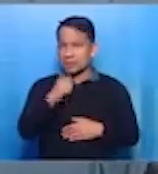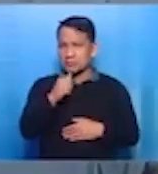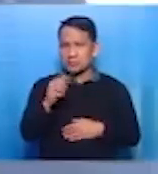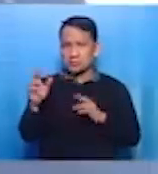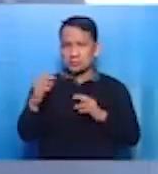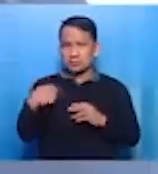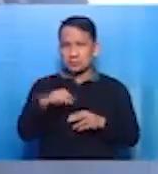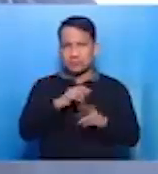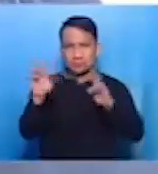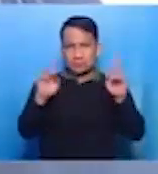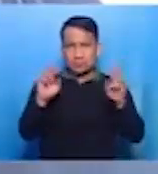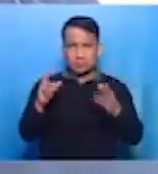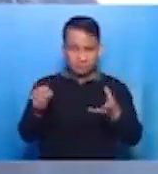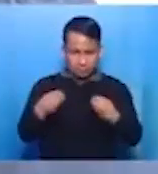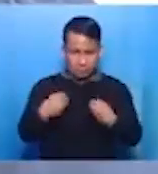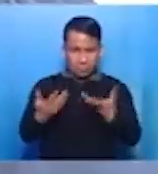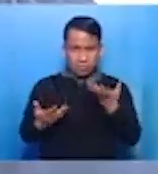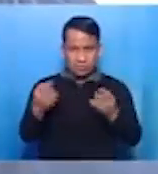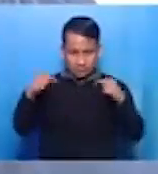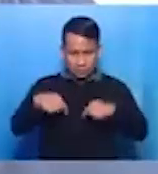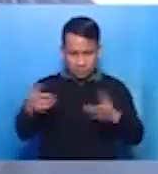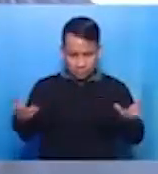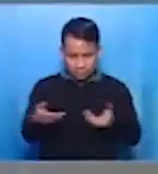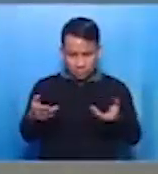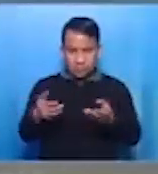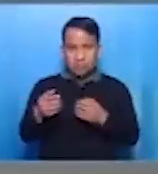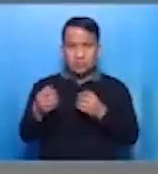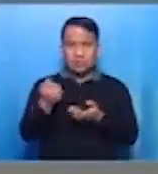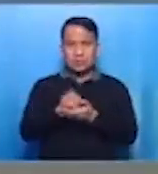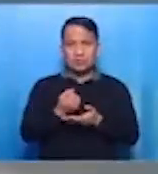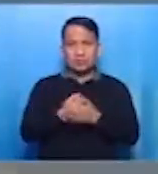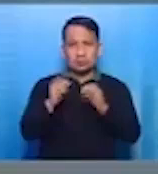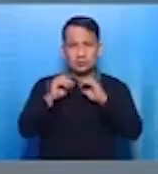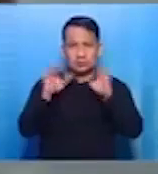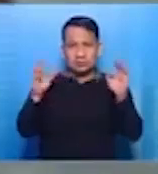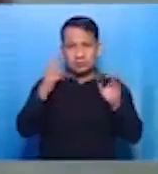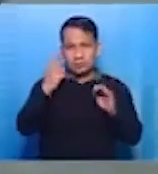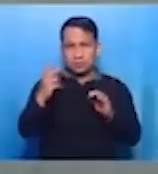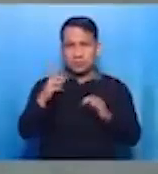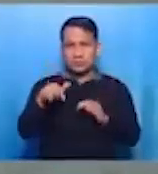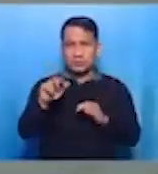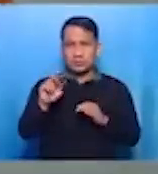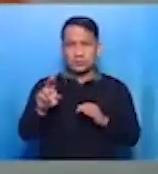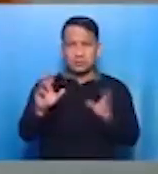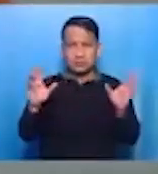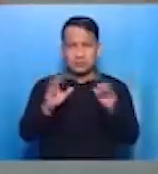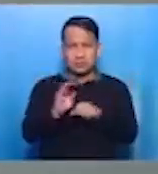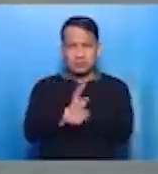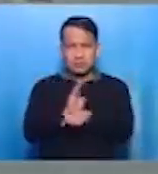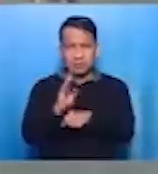we're ready. Po kami pinagkakakitaan. Dito lang talaga kami. Paglilinaw naman ng alkalde ng Puerto Galera ang kabuhayan ng